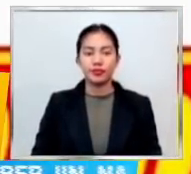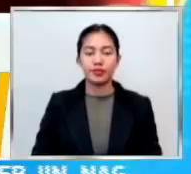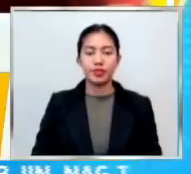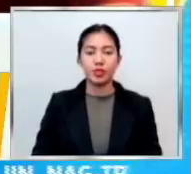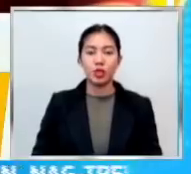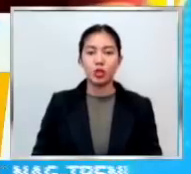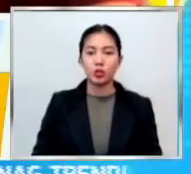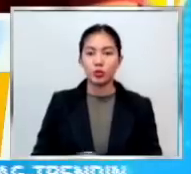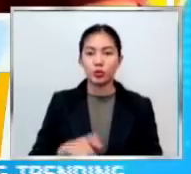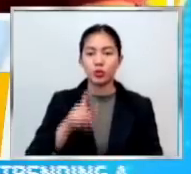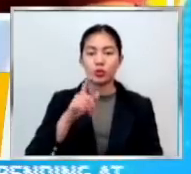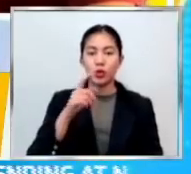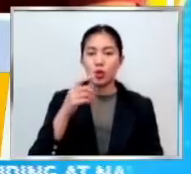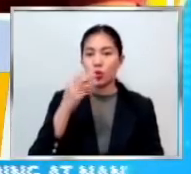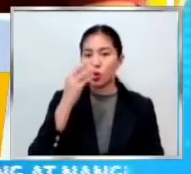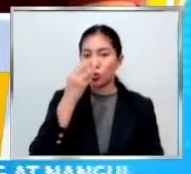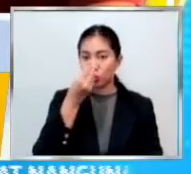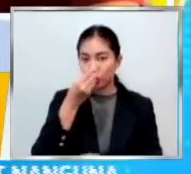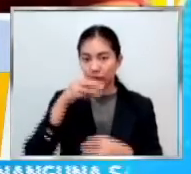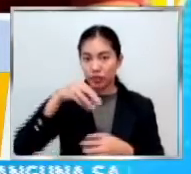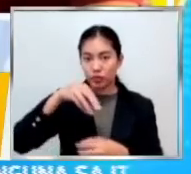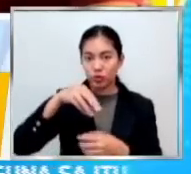mga